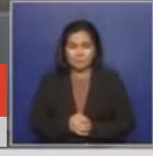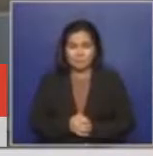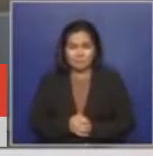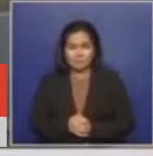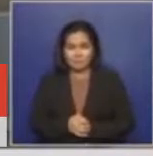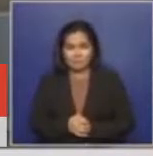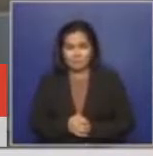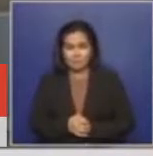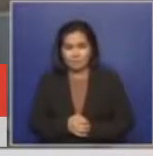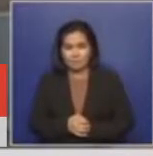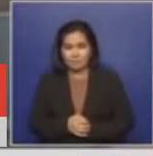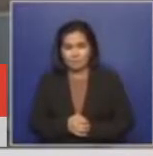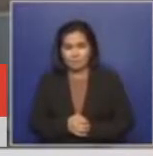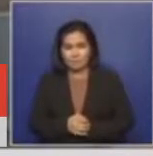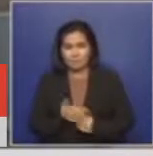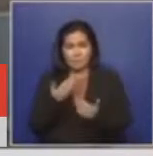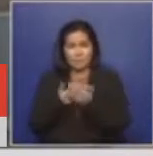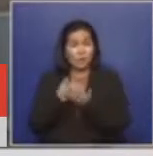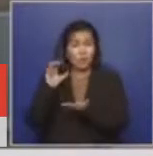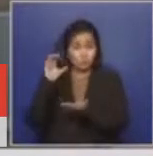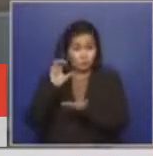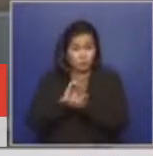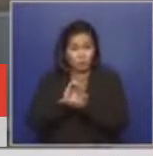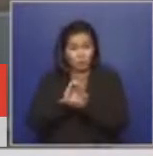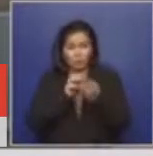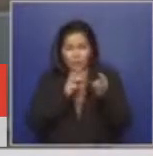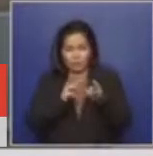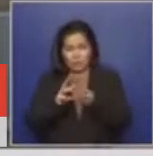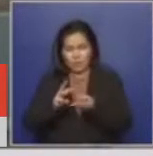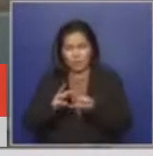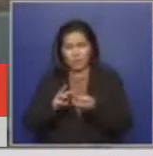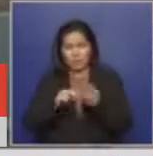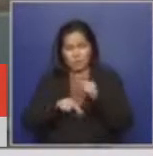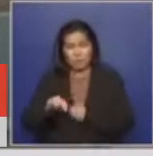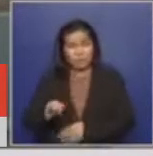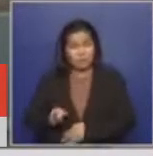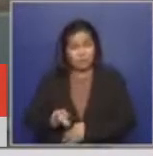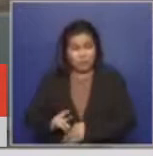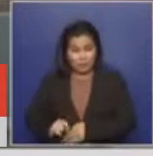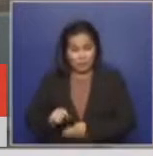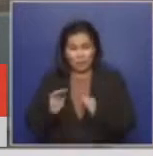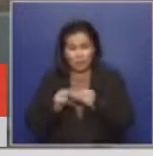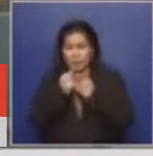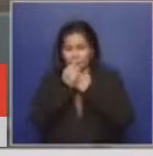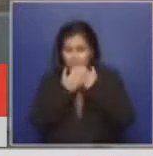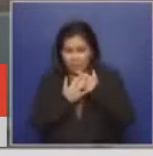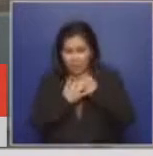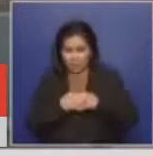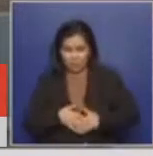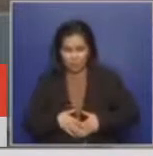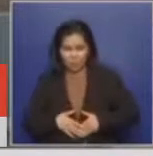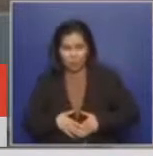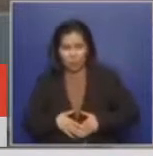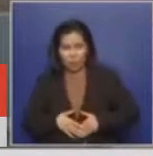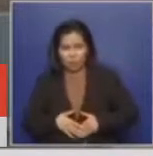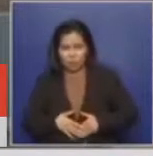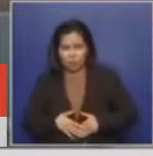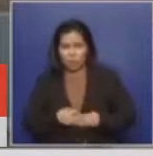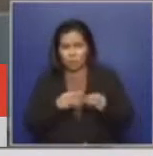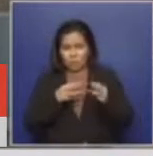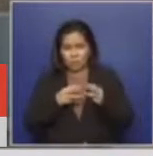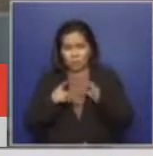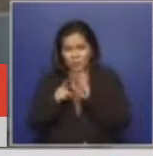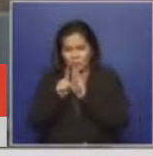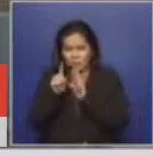ในการล้างไตจากเส้นเลือดกับล้างไตจากทางหน้าท้องเท่าๆกันครับ 1,500 บาทต่